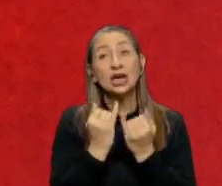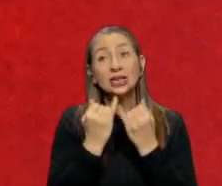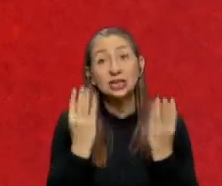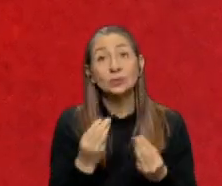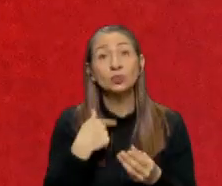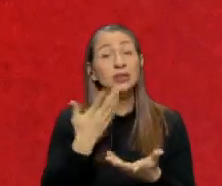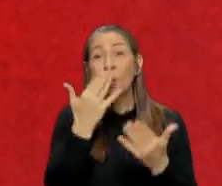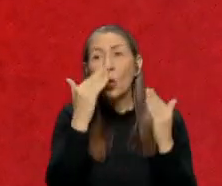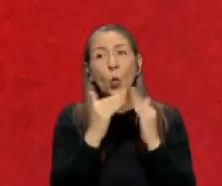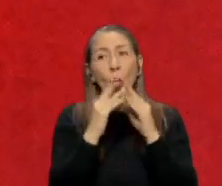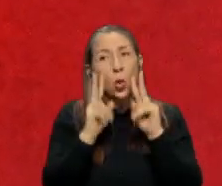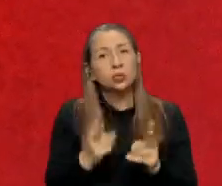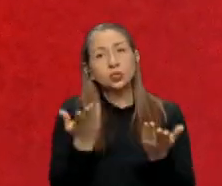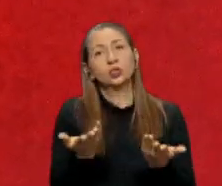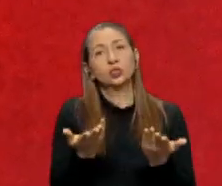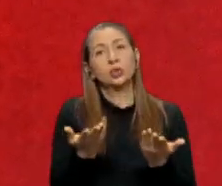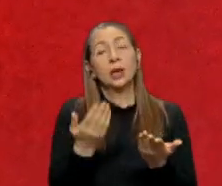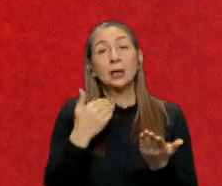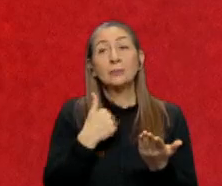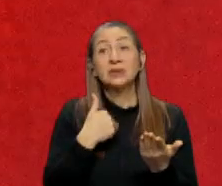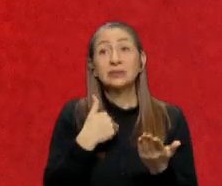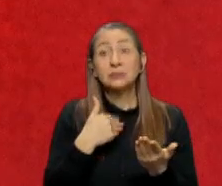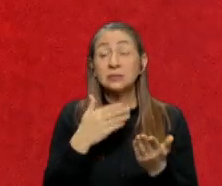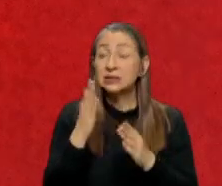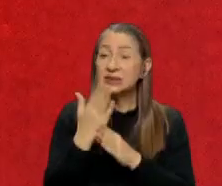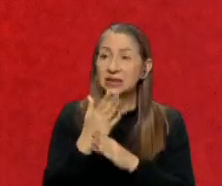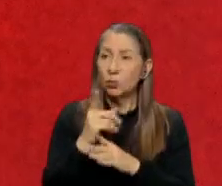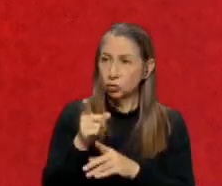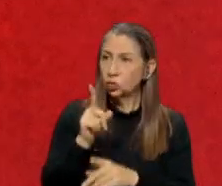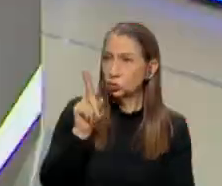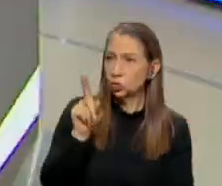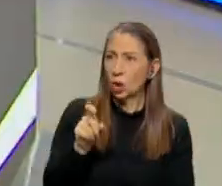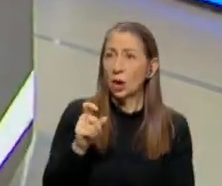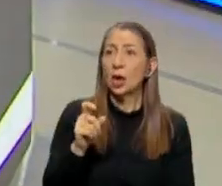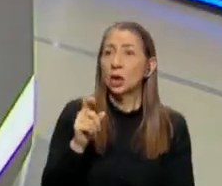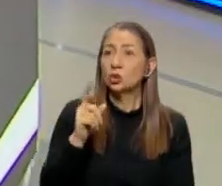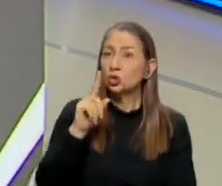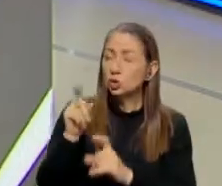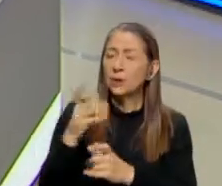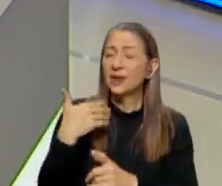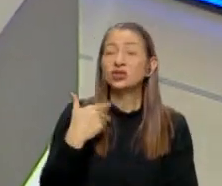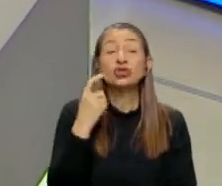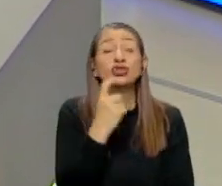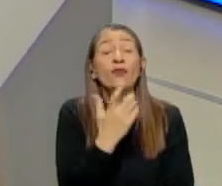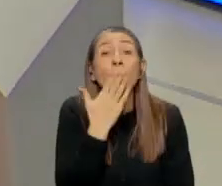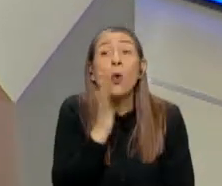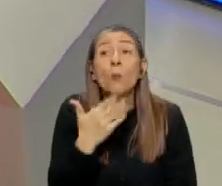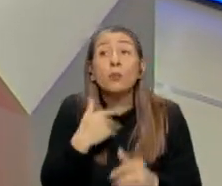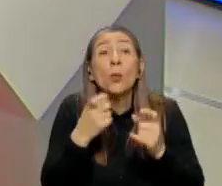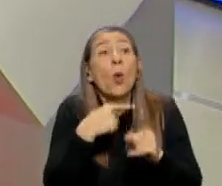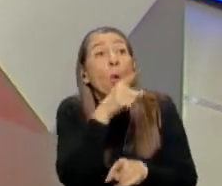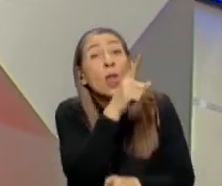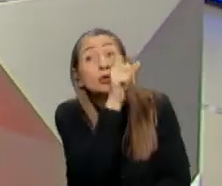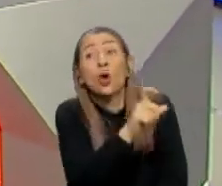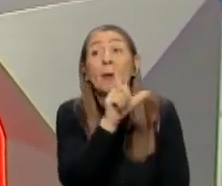Bize niye bunu reva görüyorsunuz Bizim muhabbet bu soruyu sorduğunuz mahallede sorduğunuz cevabını bulamıyorum bu soruyu onlara